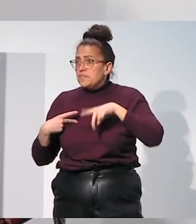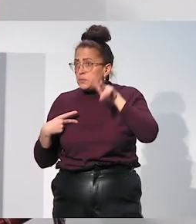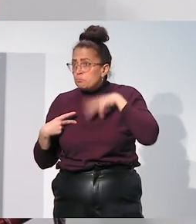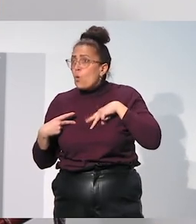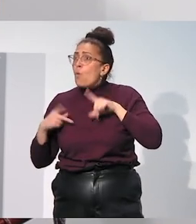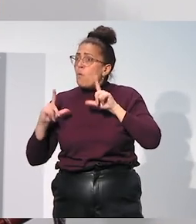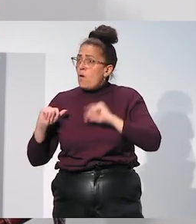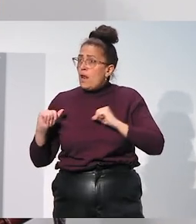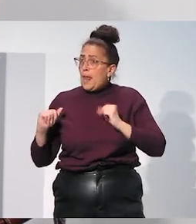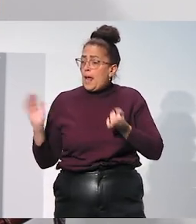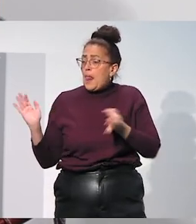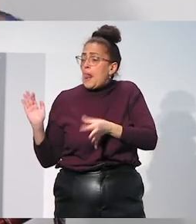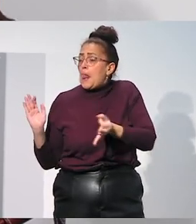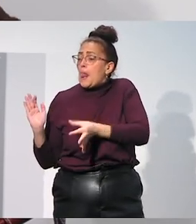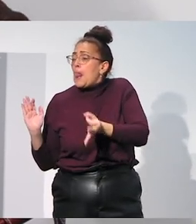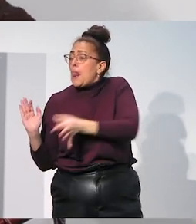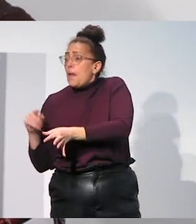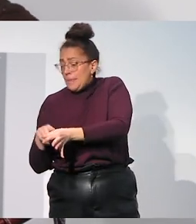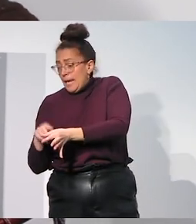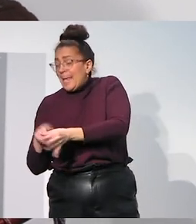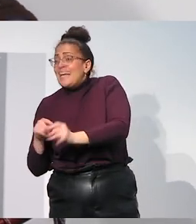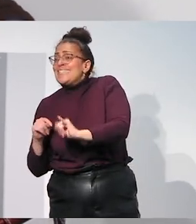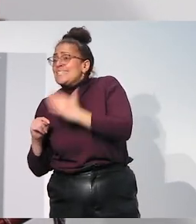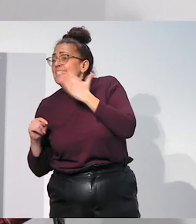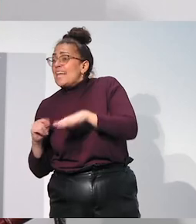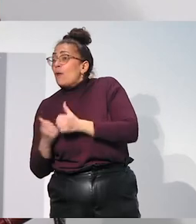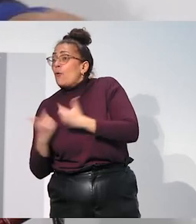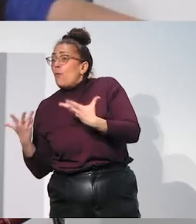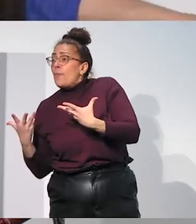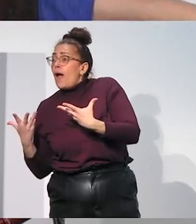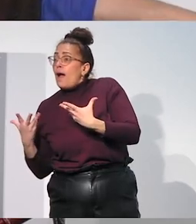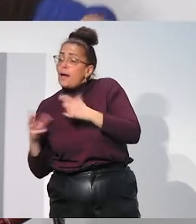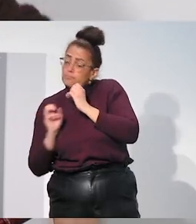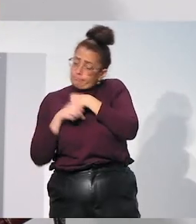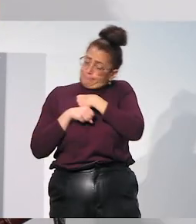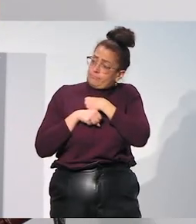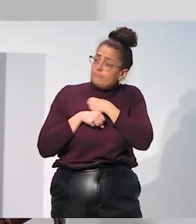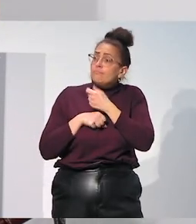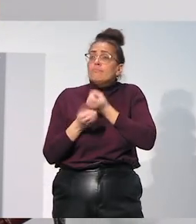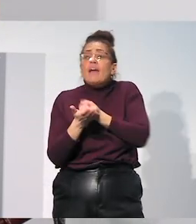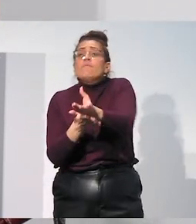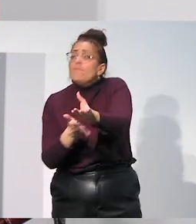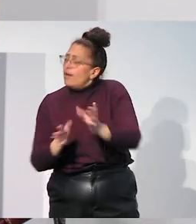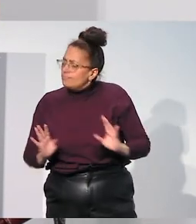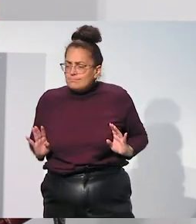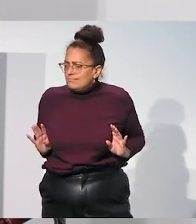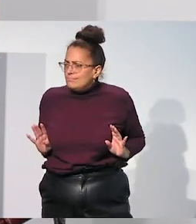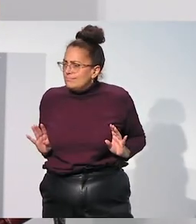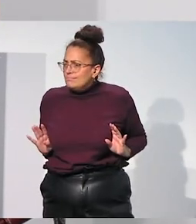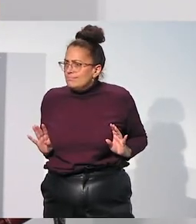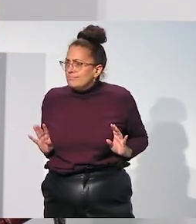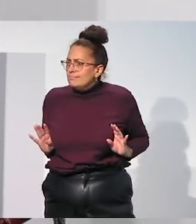suis. Voilà. Et j'ai bien l'intention de le rester. D'une part. D'autre part, j'ai placé en